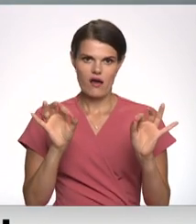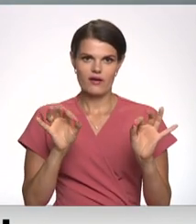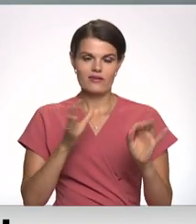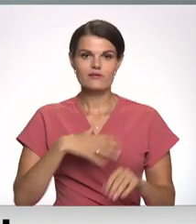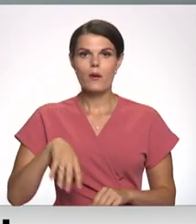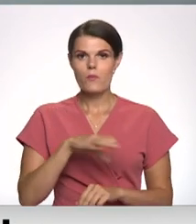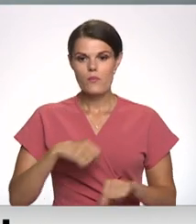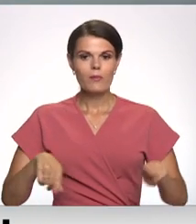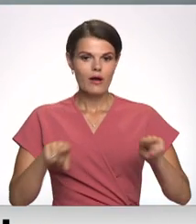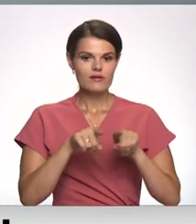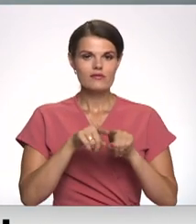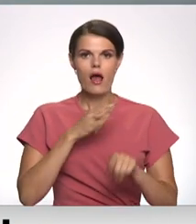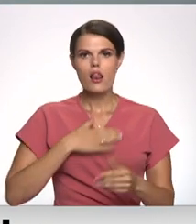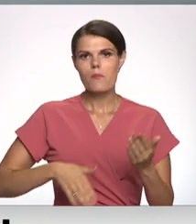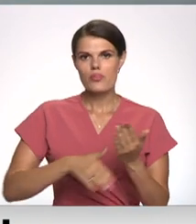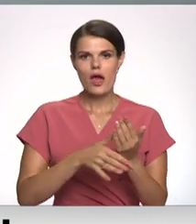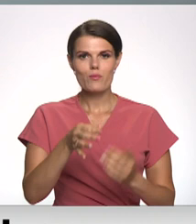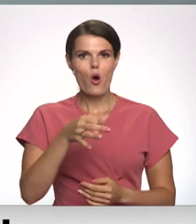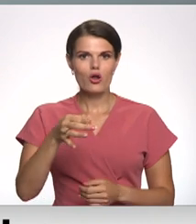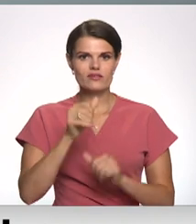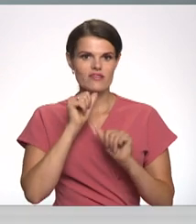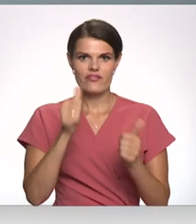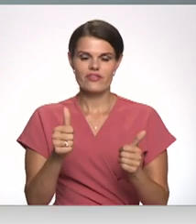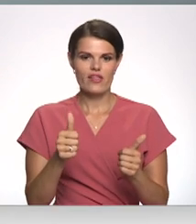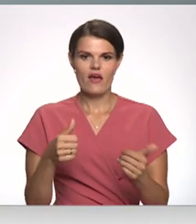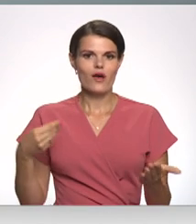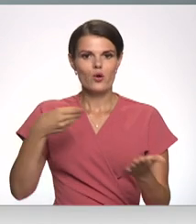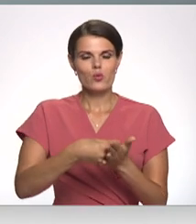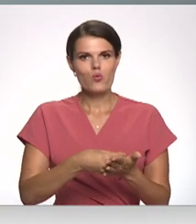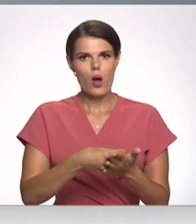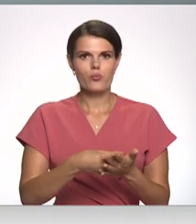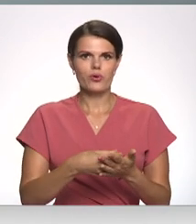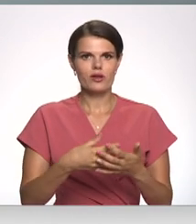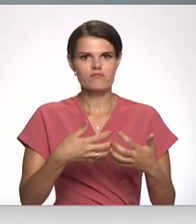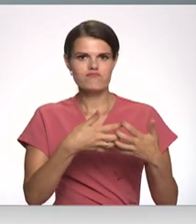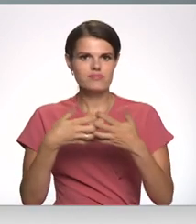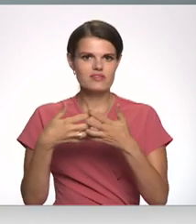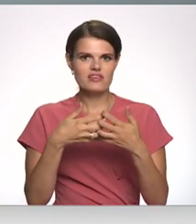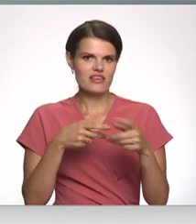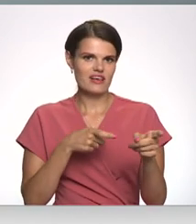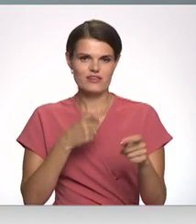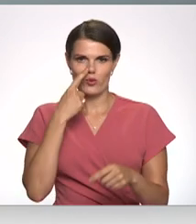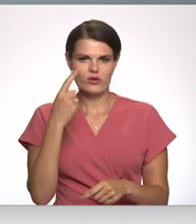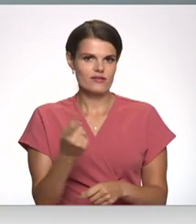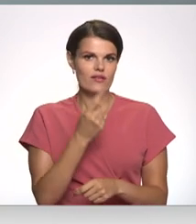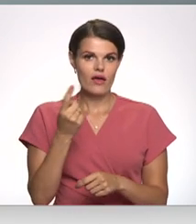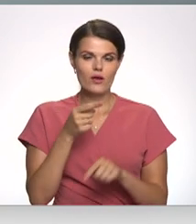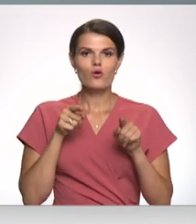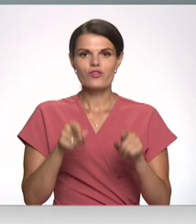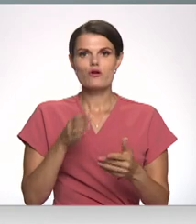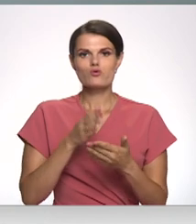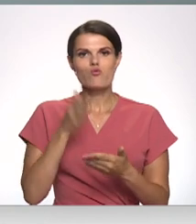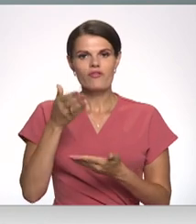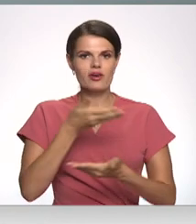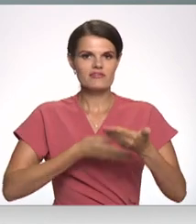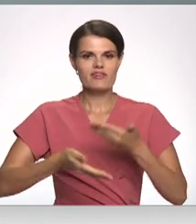kā labdarības organizācija nevaram nopirkt kaujas nevienu ieroci, diemžēl, vai ne? Un tas notiek